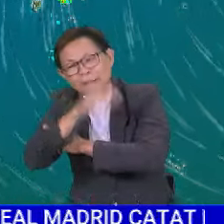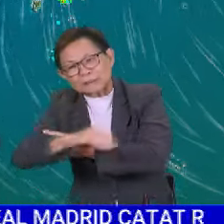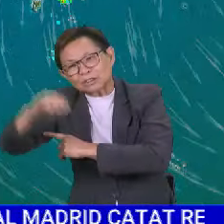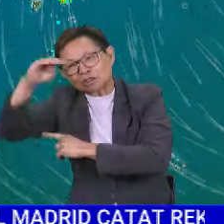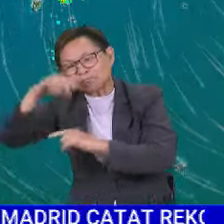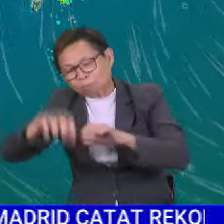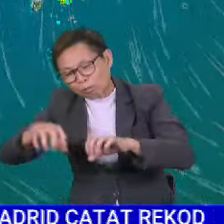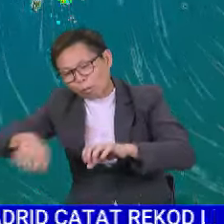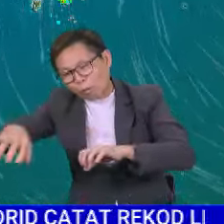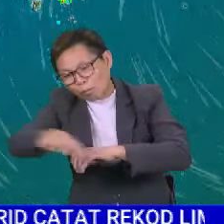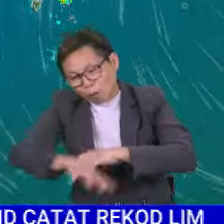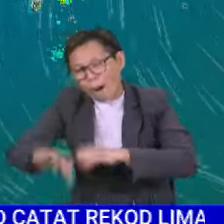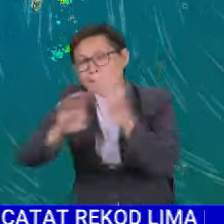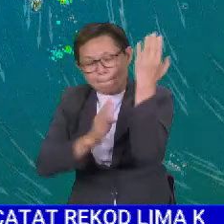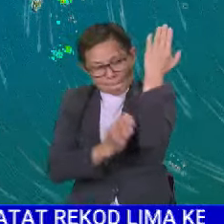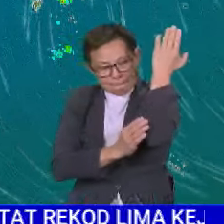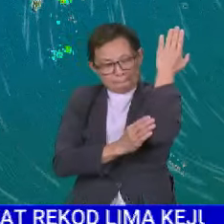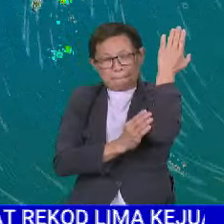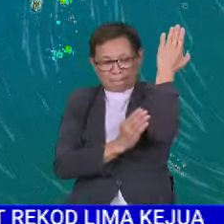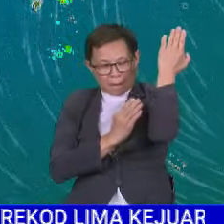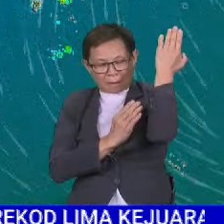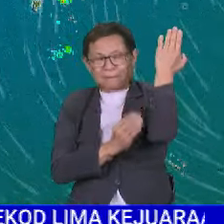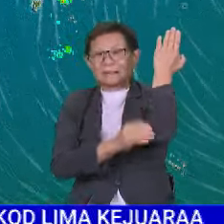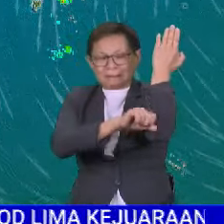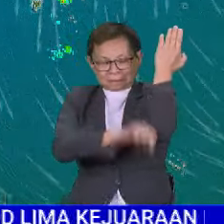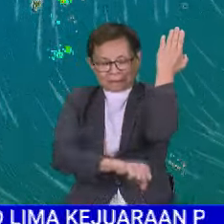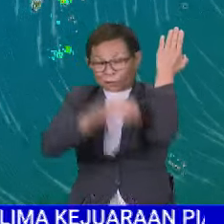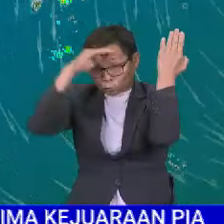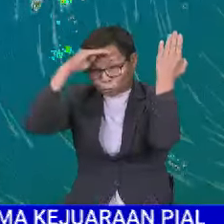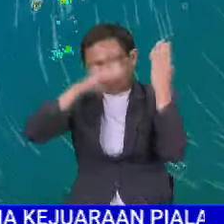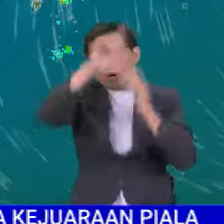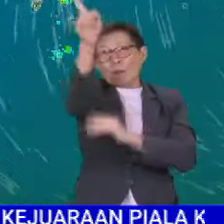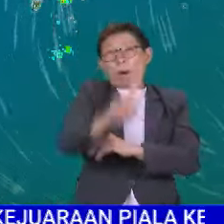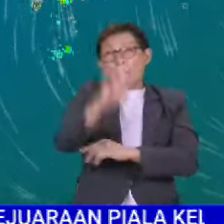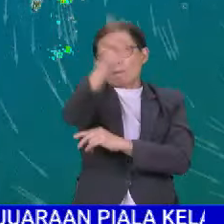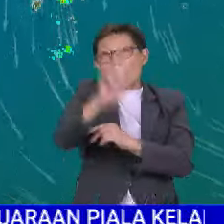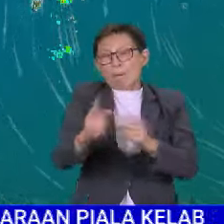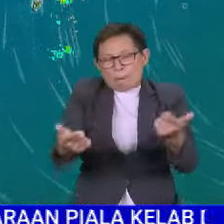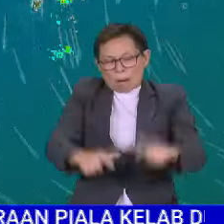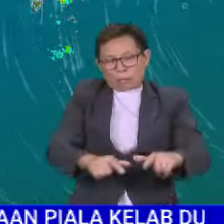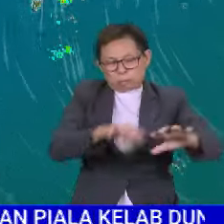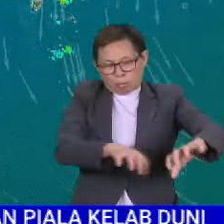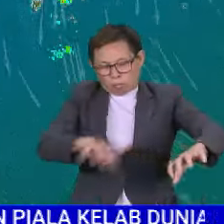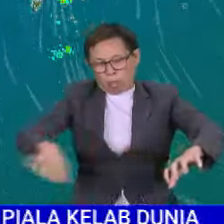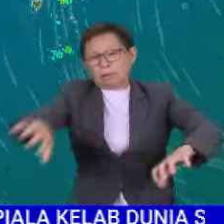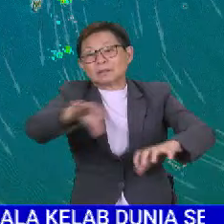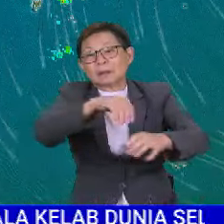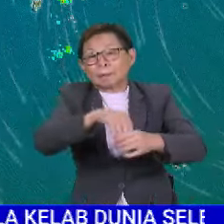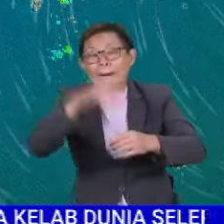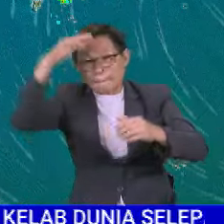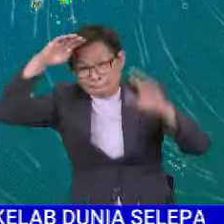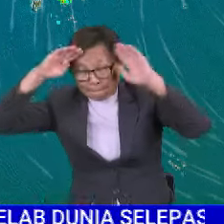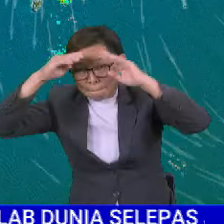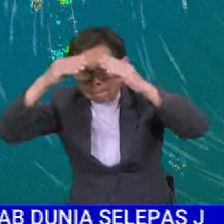juga daerah-daerah di sebelah barat dan selatan Johor. Selain itu, ribut petir juga dilihat turut berlaku di beberapa kawasan di sekitar pedalaman negeri